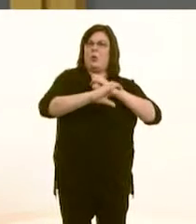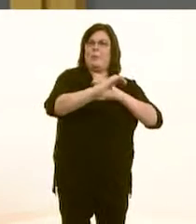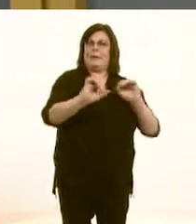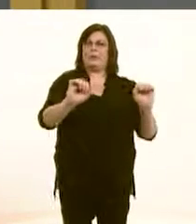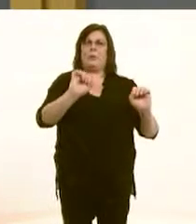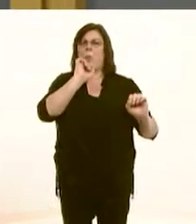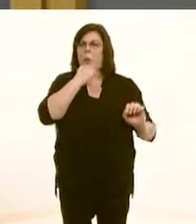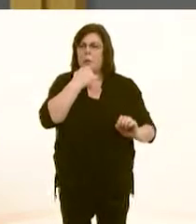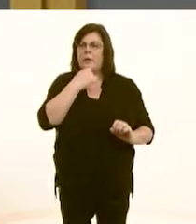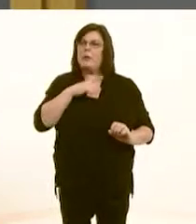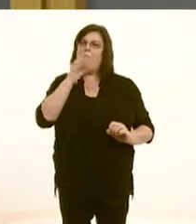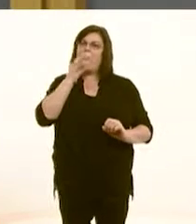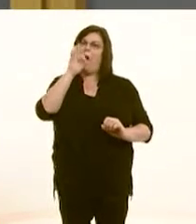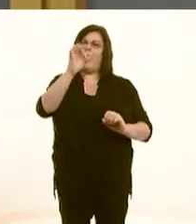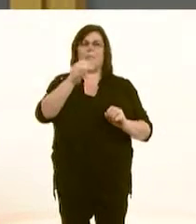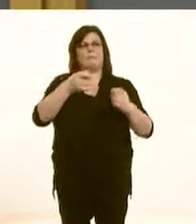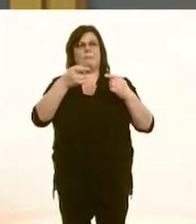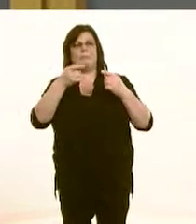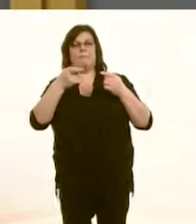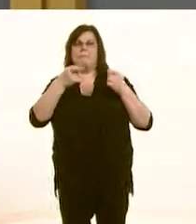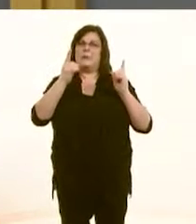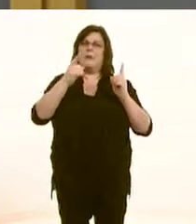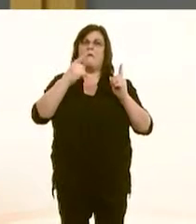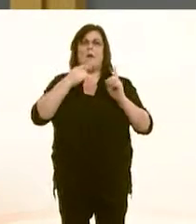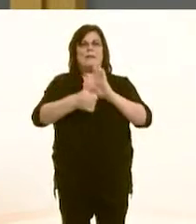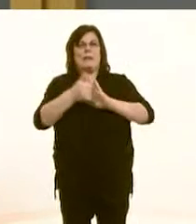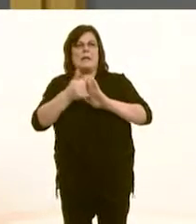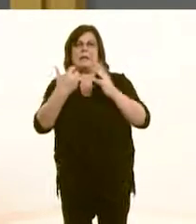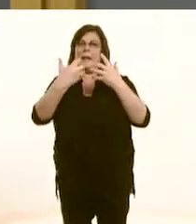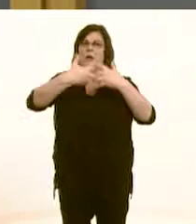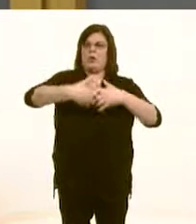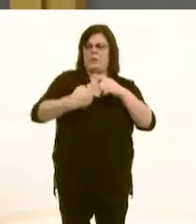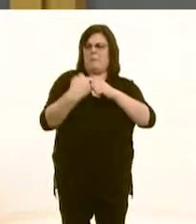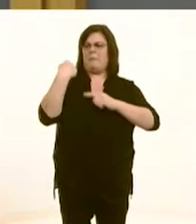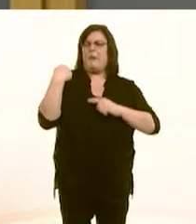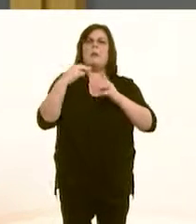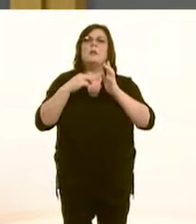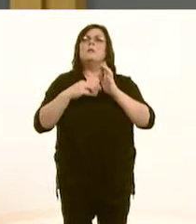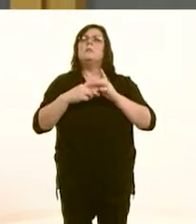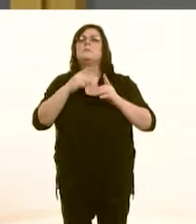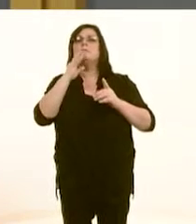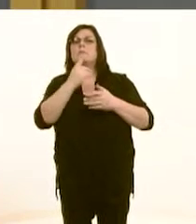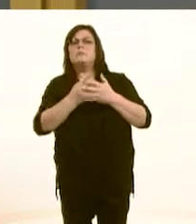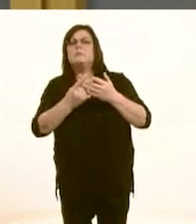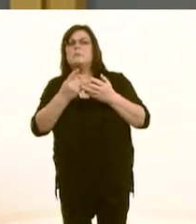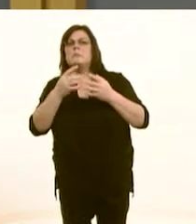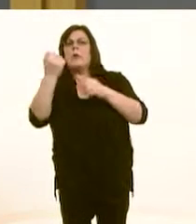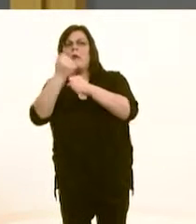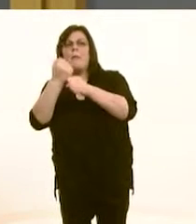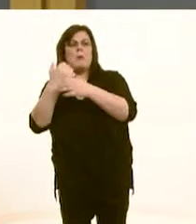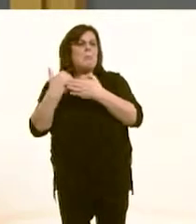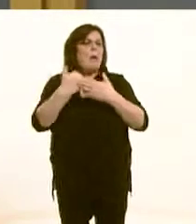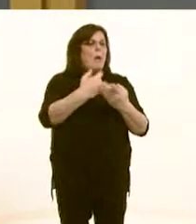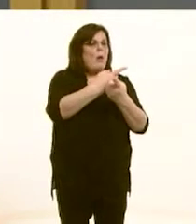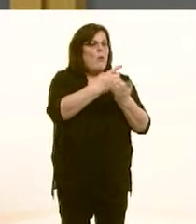mis Medi, be oedd y Llywodraeth yn allu wneud I geisio adnabod yr heini sydd ddim yn mynd I gael eu cysylltu cyn diwedd yr rhaglen,